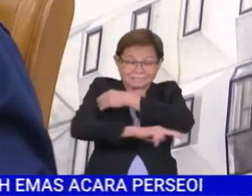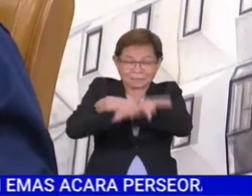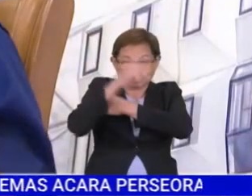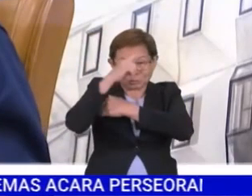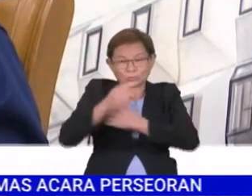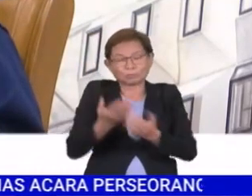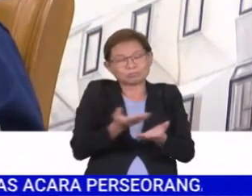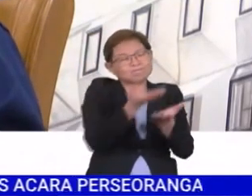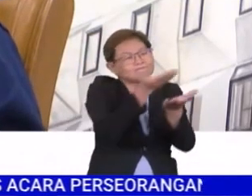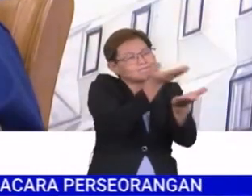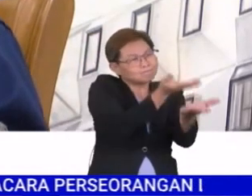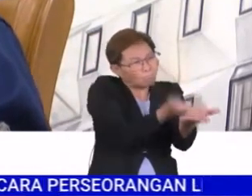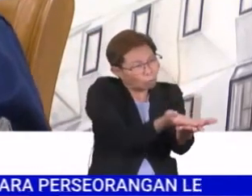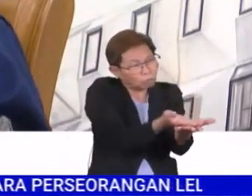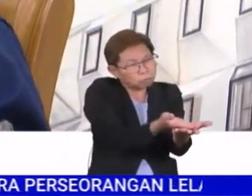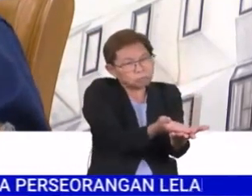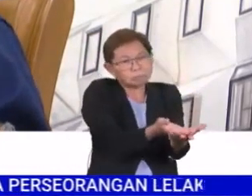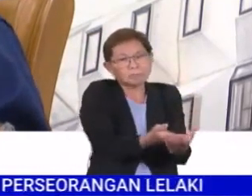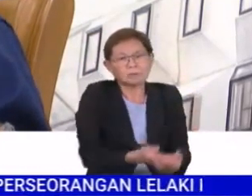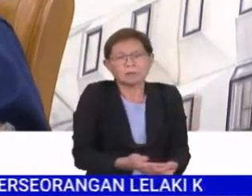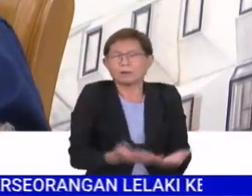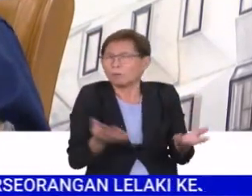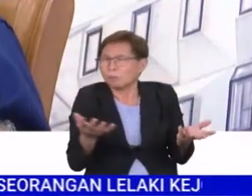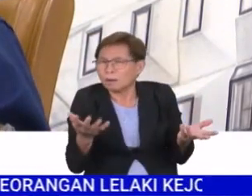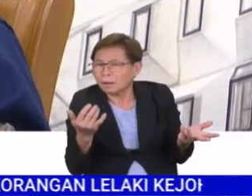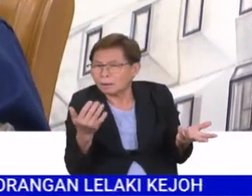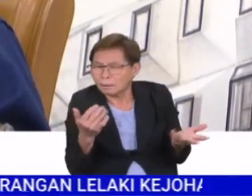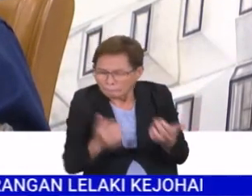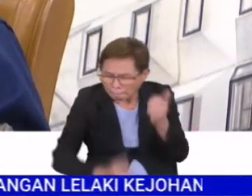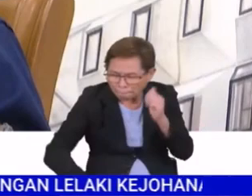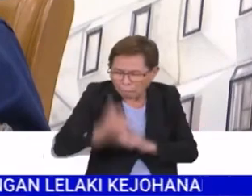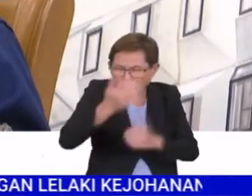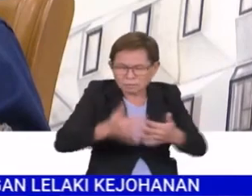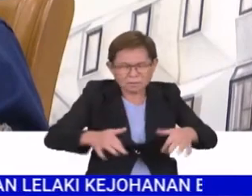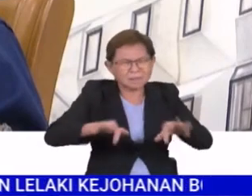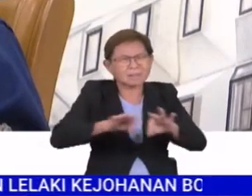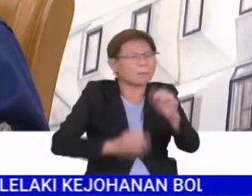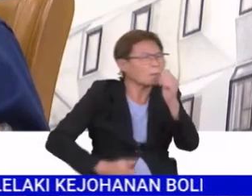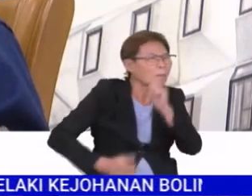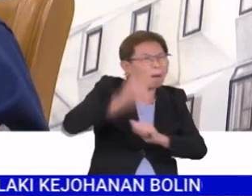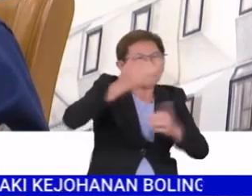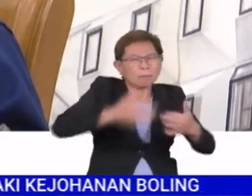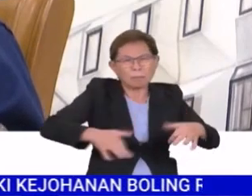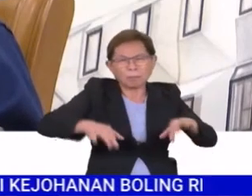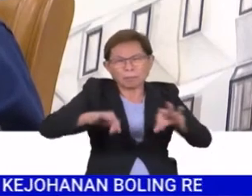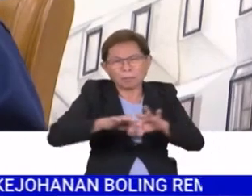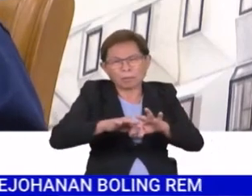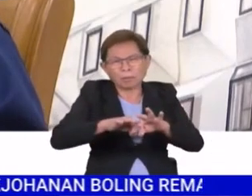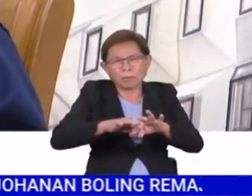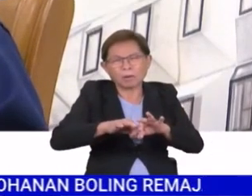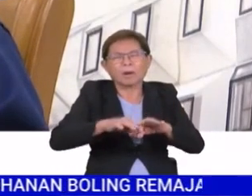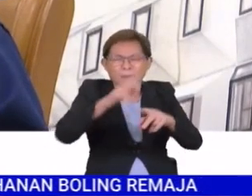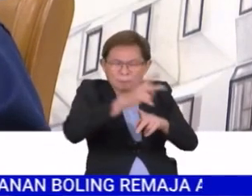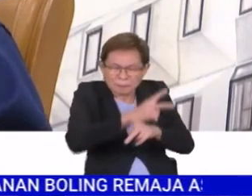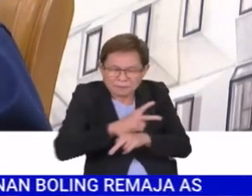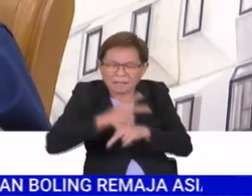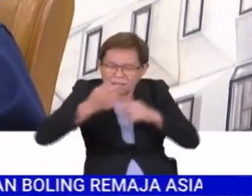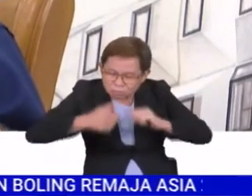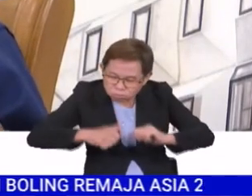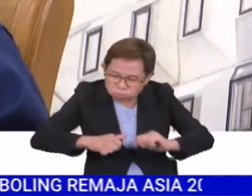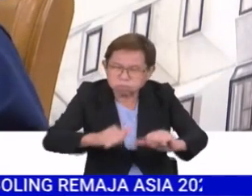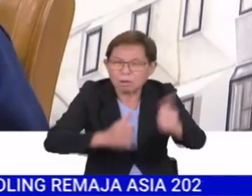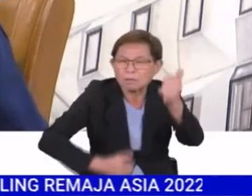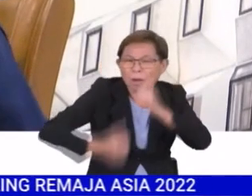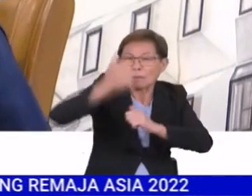bagi proposal. Ya. Sebab yang penting bukan sahaja memulihara, yang penting